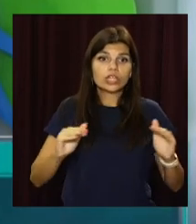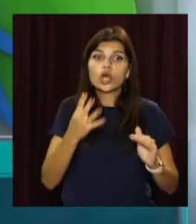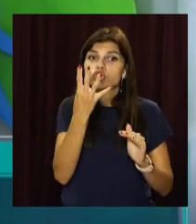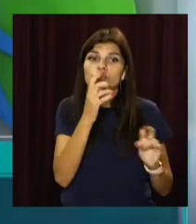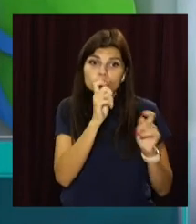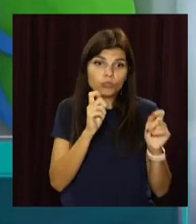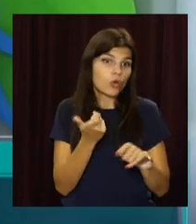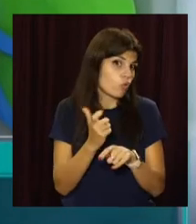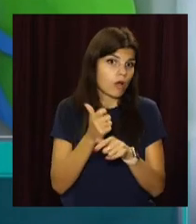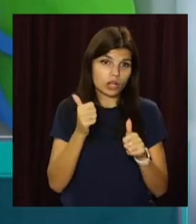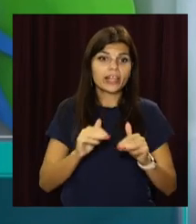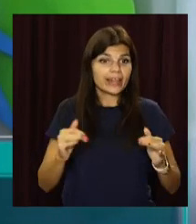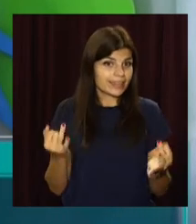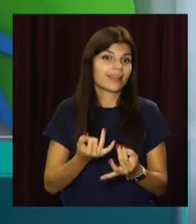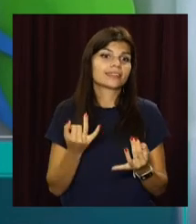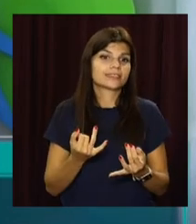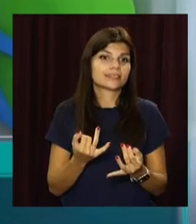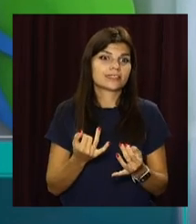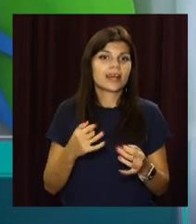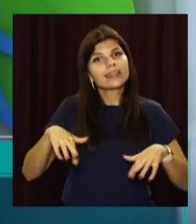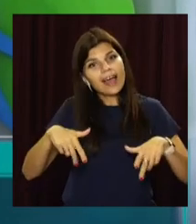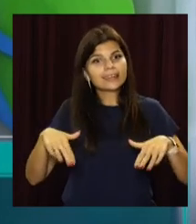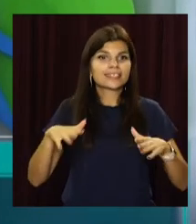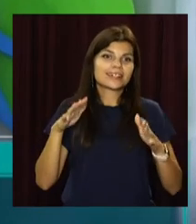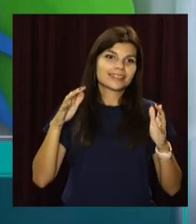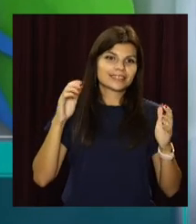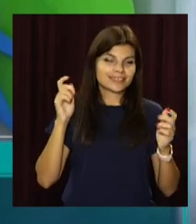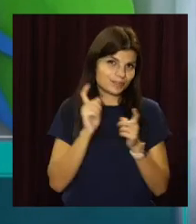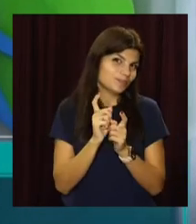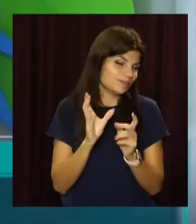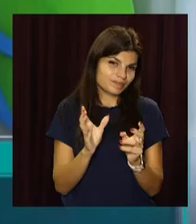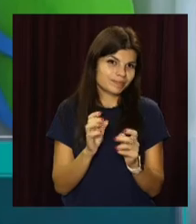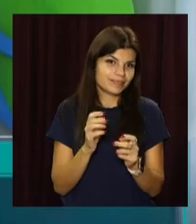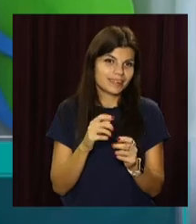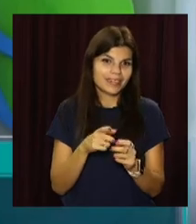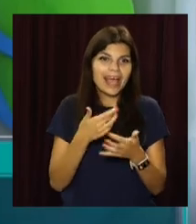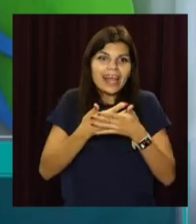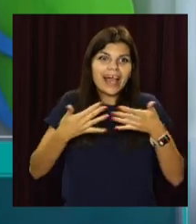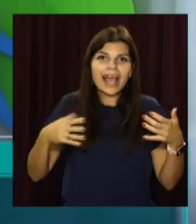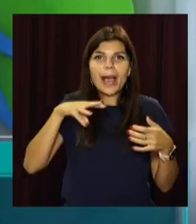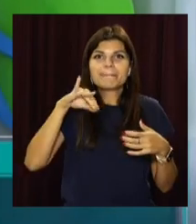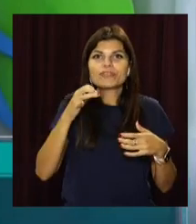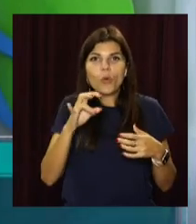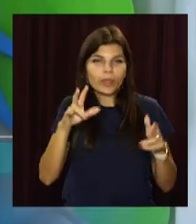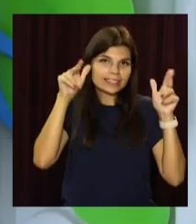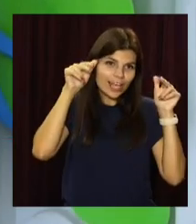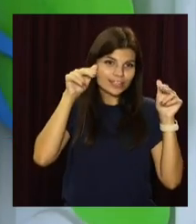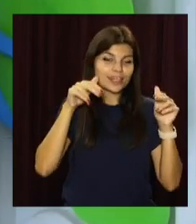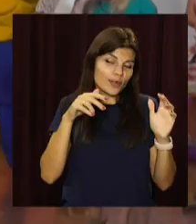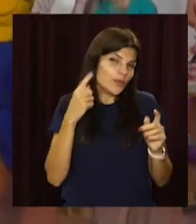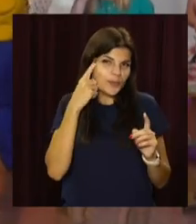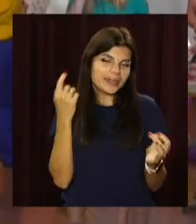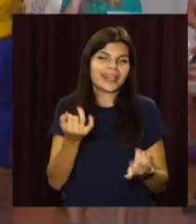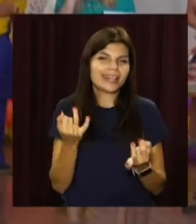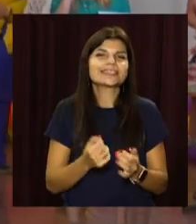подарки, дуже добре, дітям цікаво. Танцюють, танці, пляски, міньйони всякі, зайчики. Їм цікаво.